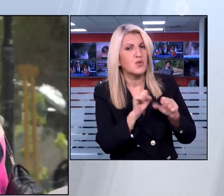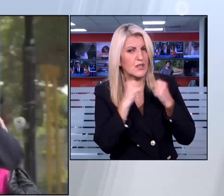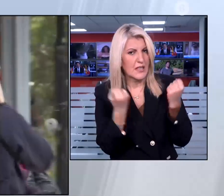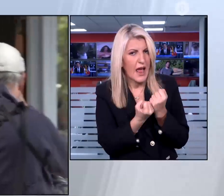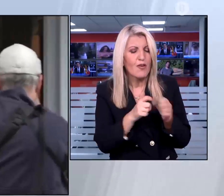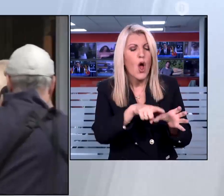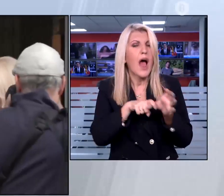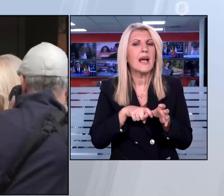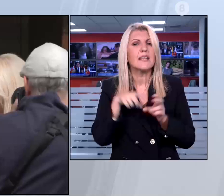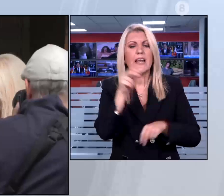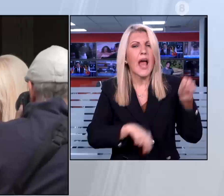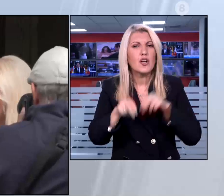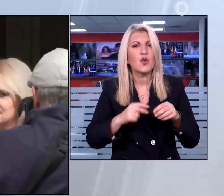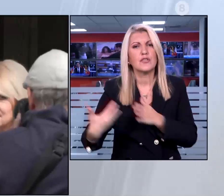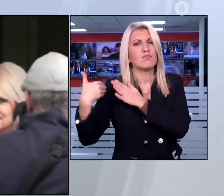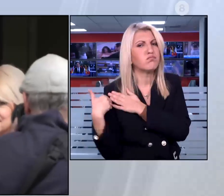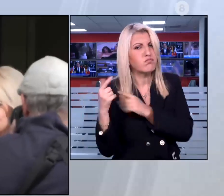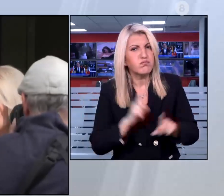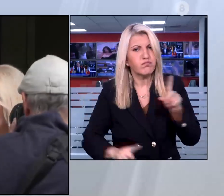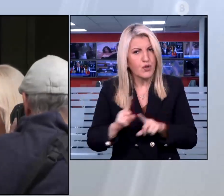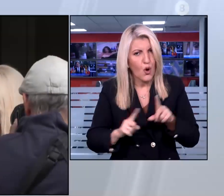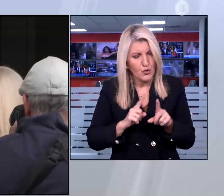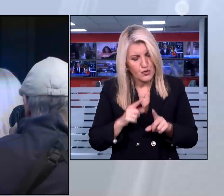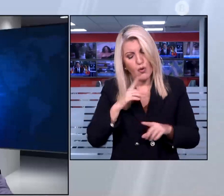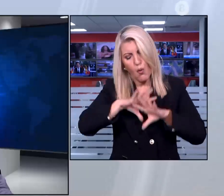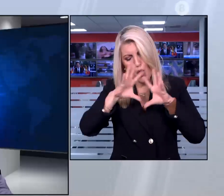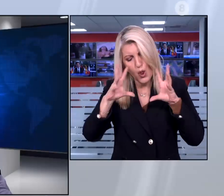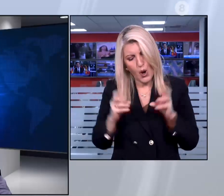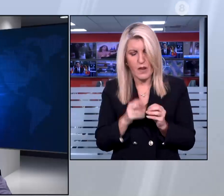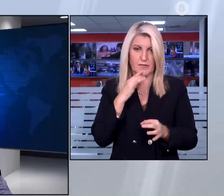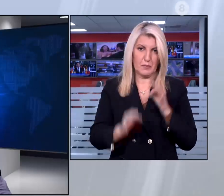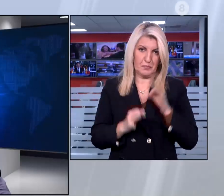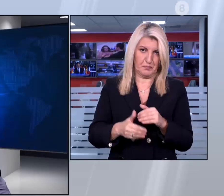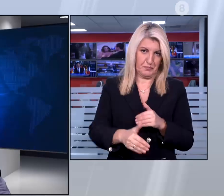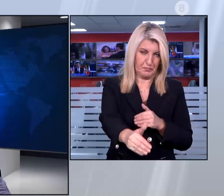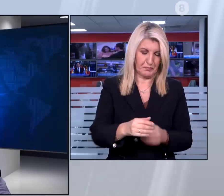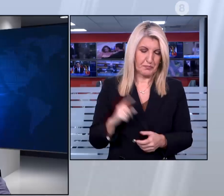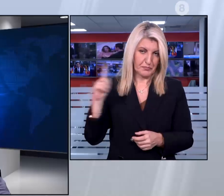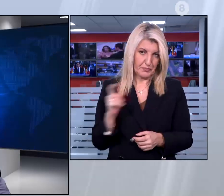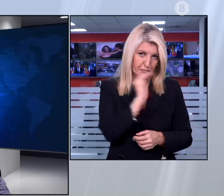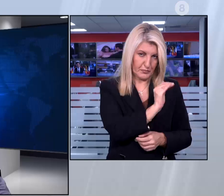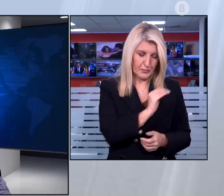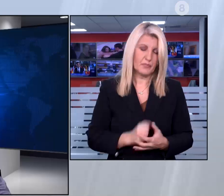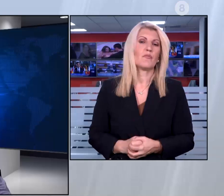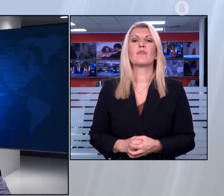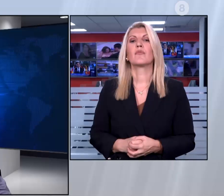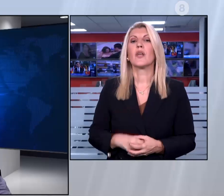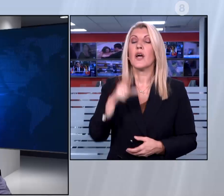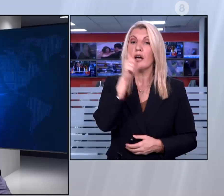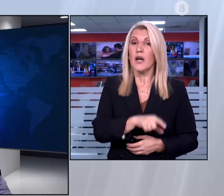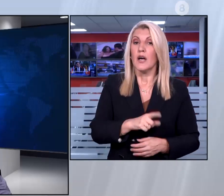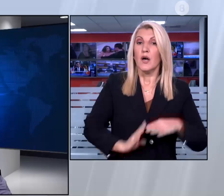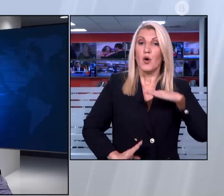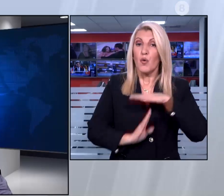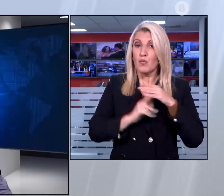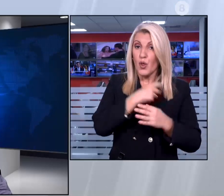πότε θα ανοίξει ο ΣΥΡΙΖΑ για τον προσυνεδριακό διάλογο. Για ένα δυνατό εθνικό σύστημα υγείας έκανε λόγο ο πρόεδρος του ΠΑΣΟΚ,